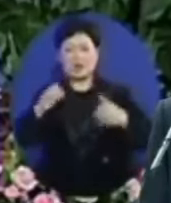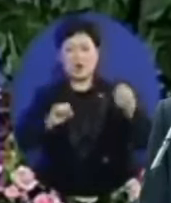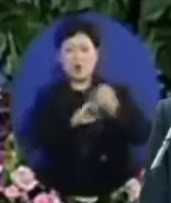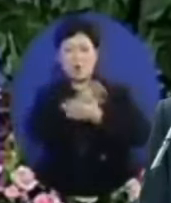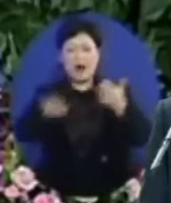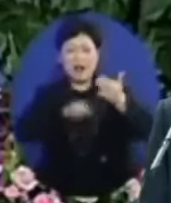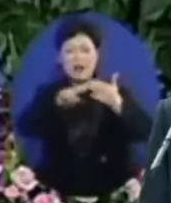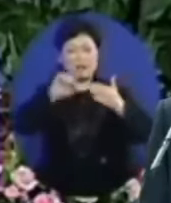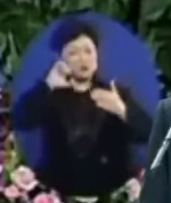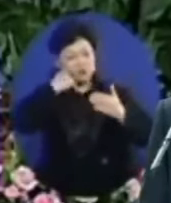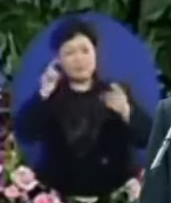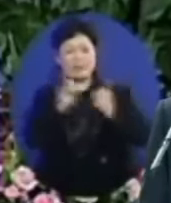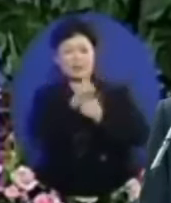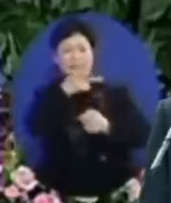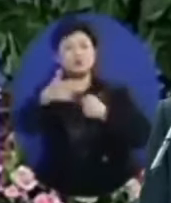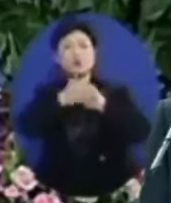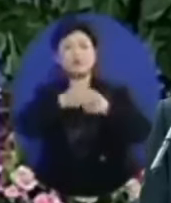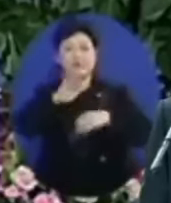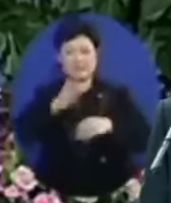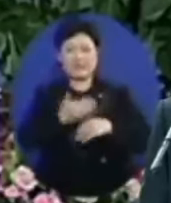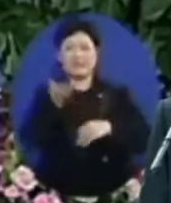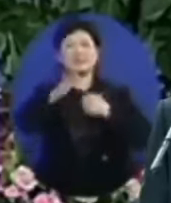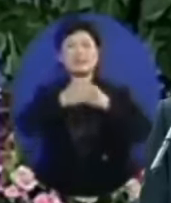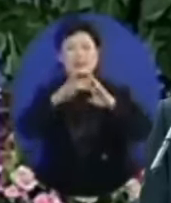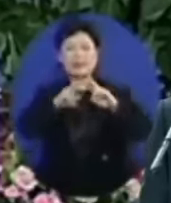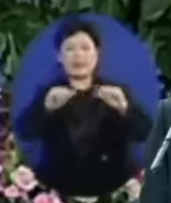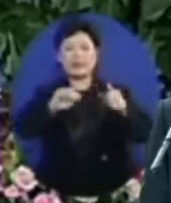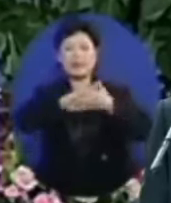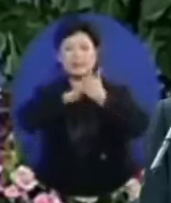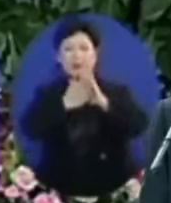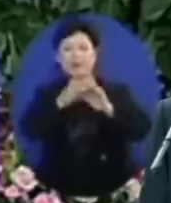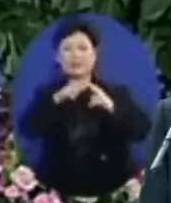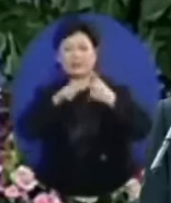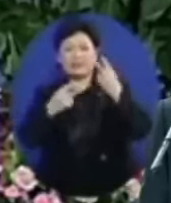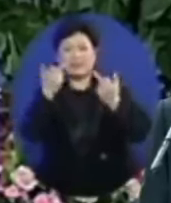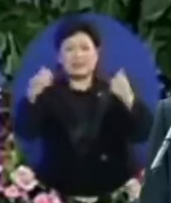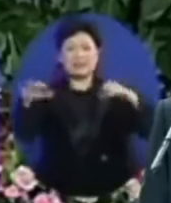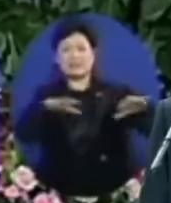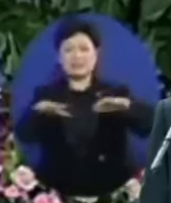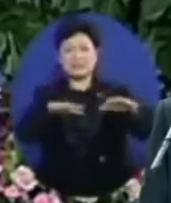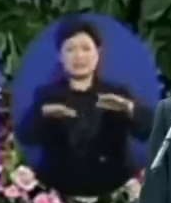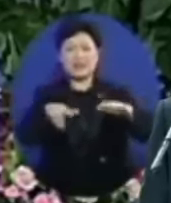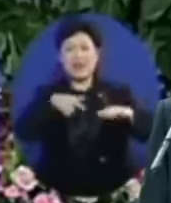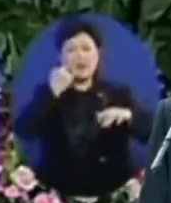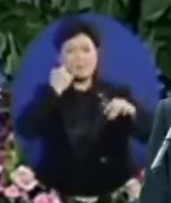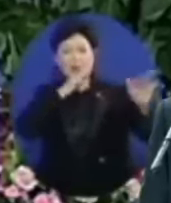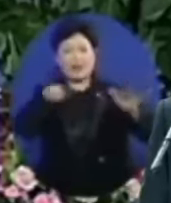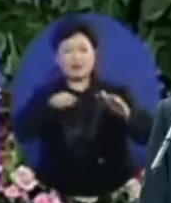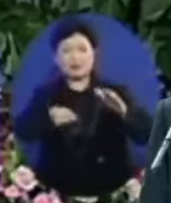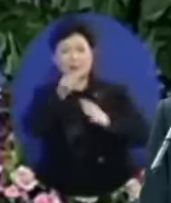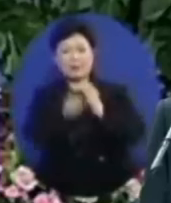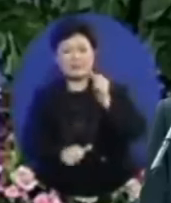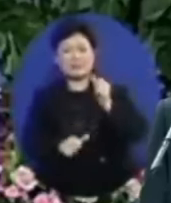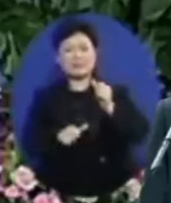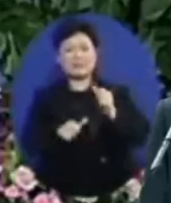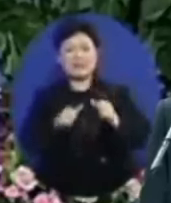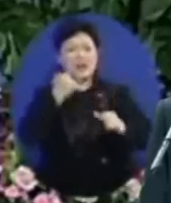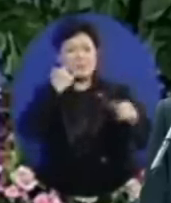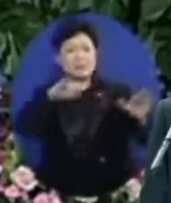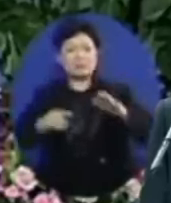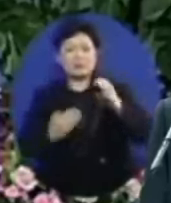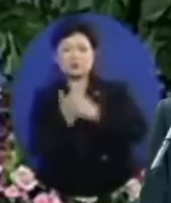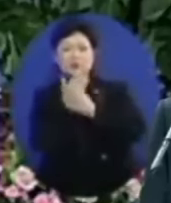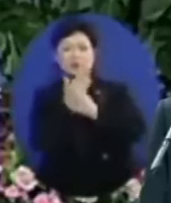환난 중에 만날 큰 도움이시라. 그러므로 땅이 변하든지 산이 흔들려 바다 가운데 빠지든지 바닷물이 솟아나고